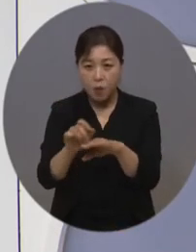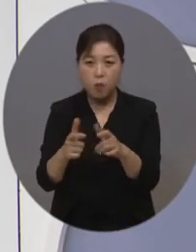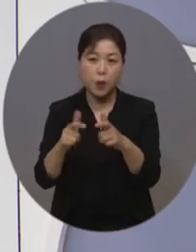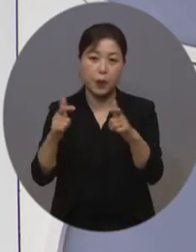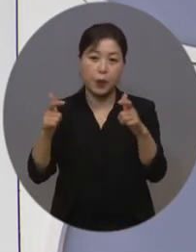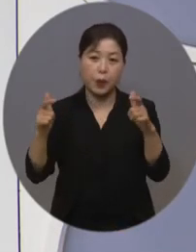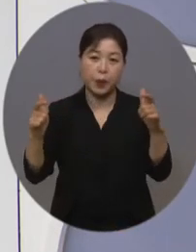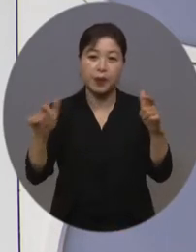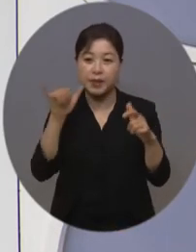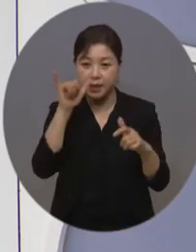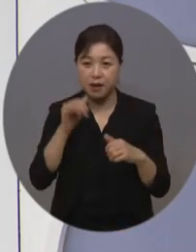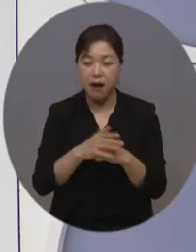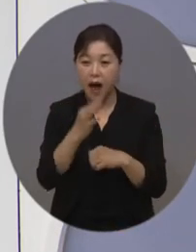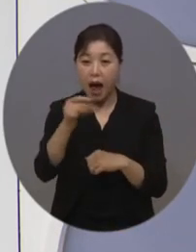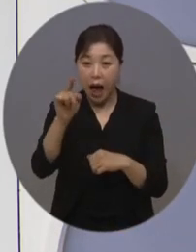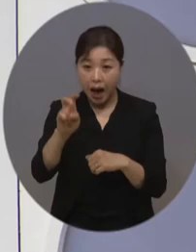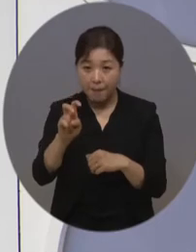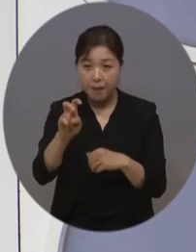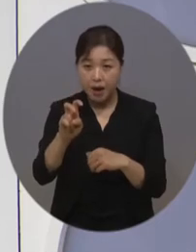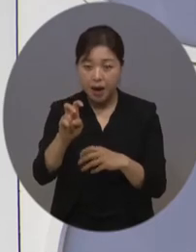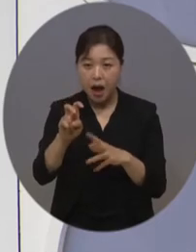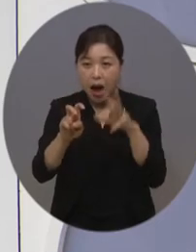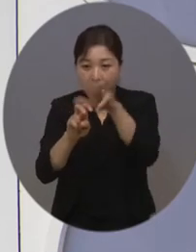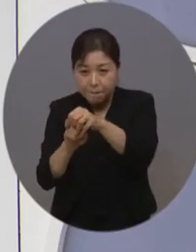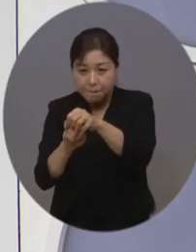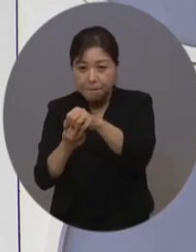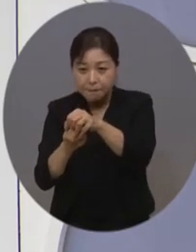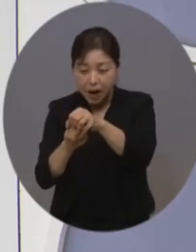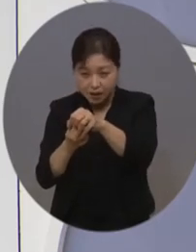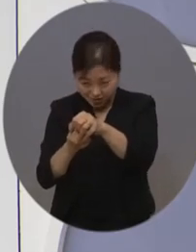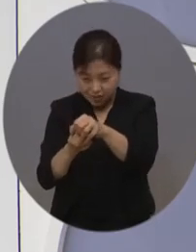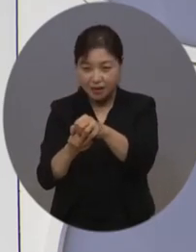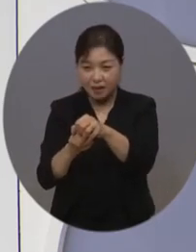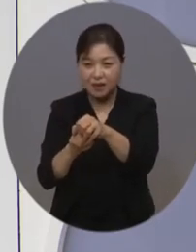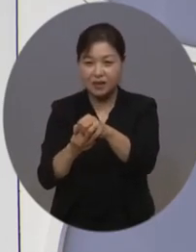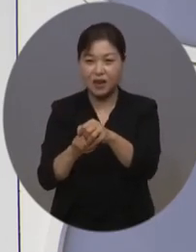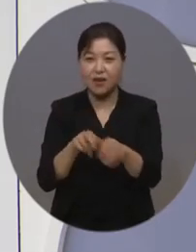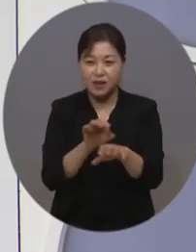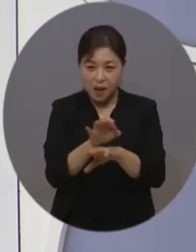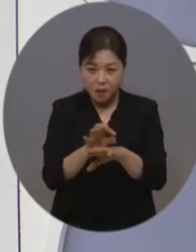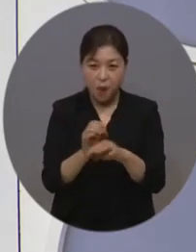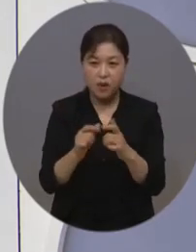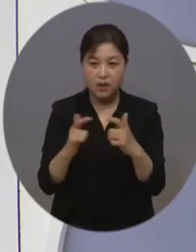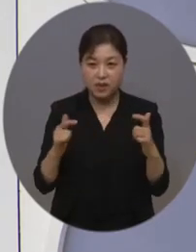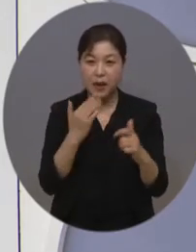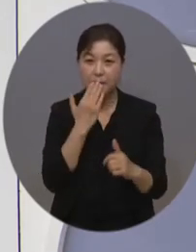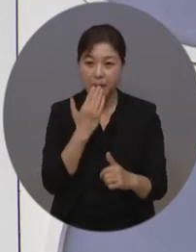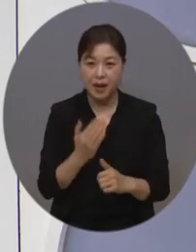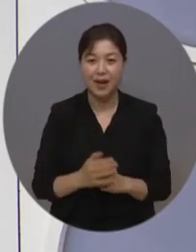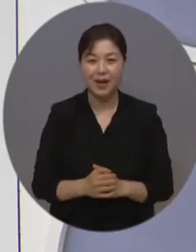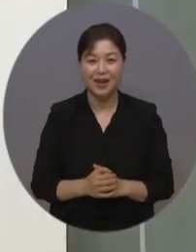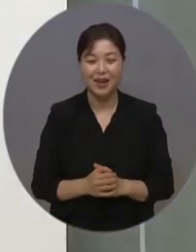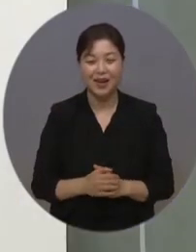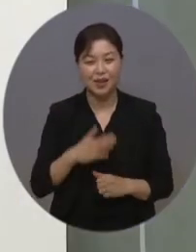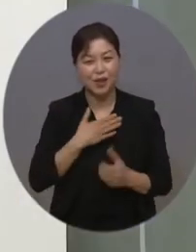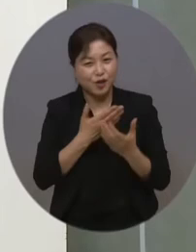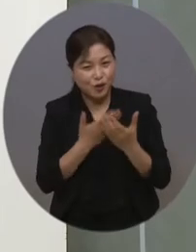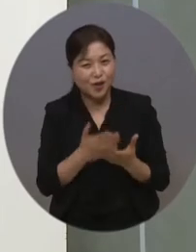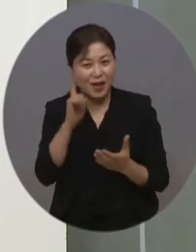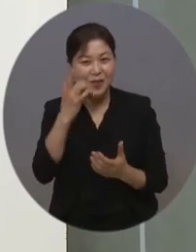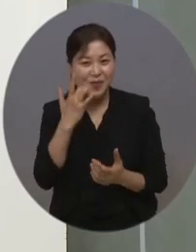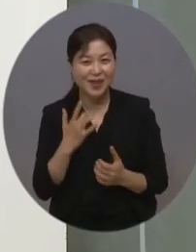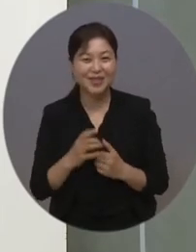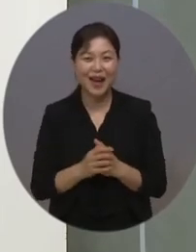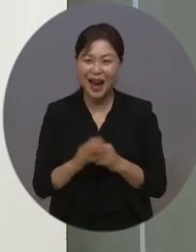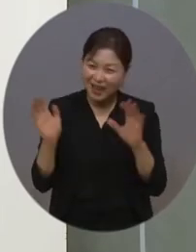그런 보고도 나와 있습니다. 참 굉장히 중요한 이야기를 제가 빠뜨려서 죄송합니다. 예. 아니 뭐 빠진 것보다도 이제 예. 다음